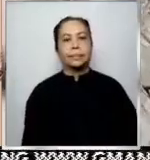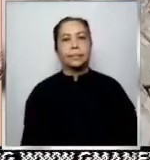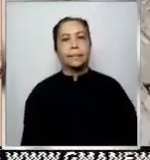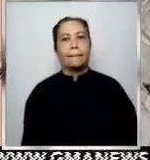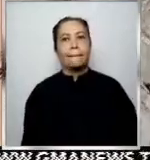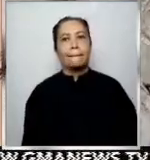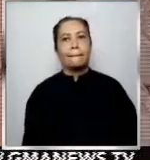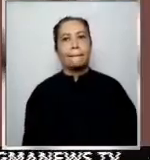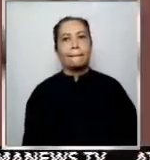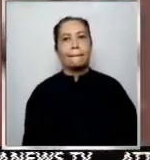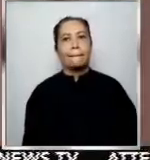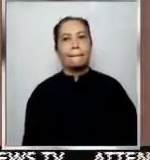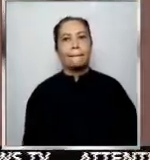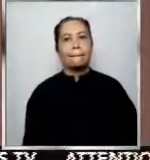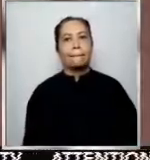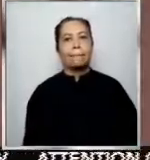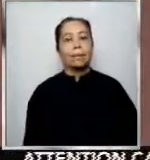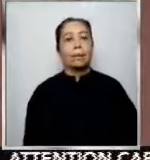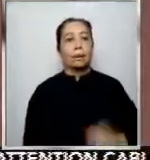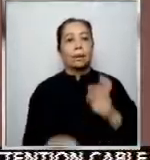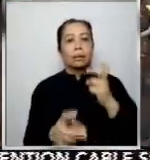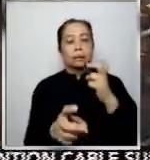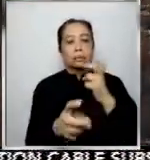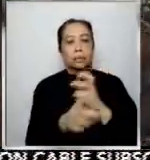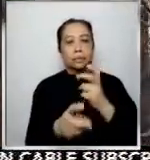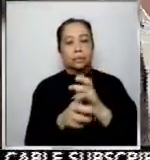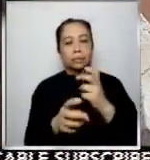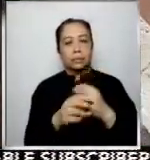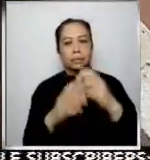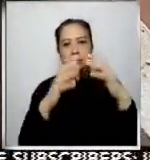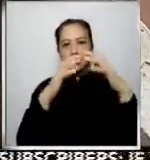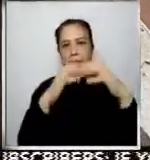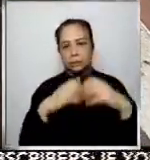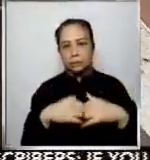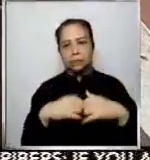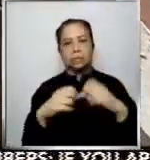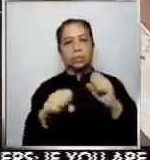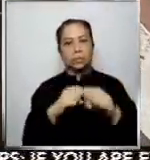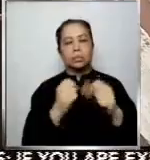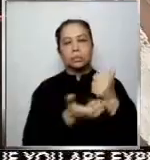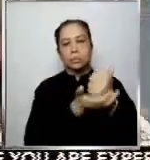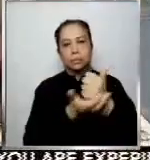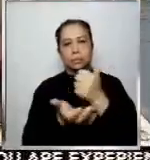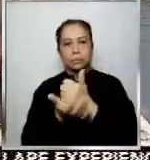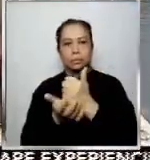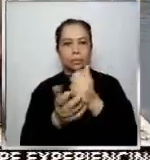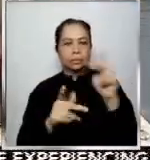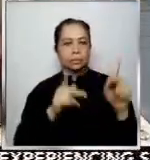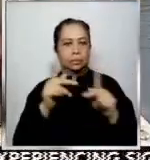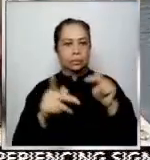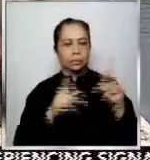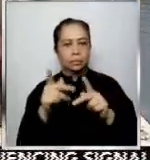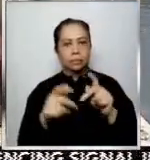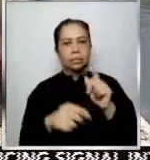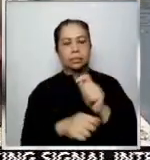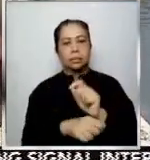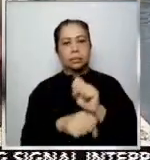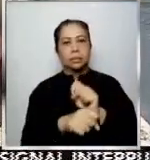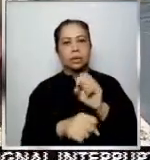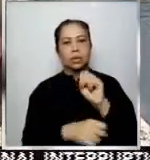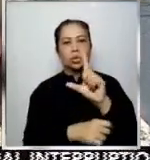Pero naging pahirapan ang pag-alis sa nahulog na bahay. Kaya nagtulong-tulong na ang pwersa ng Task Force Solid Waste